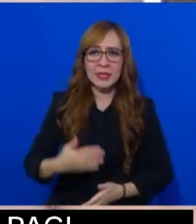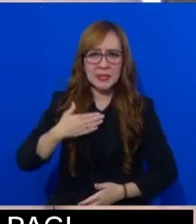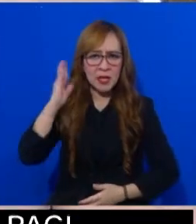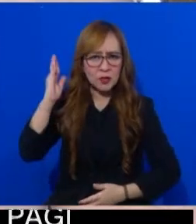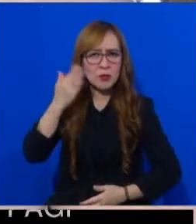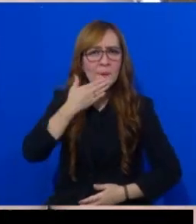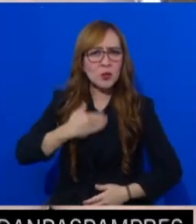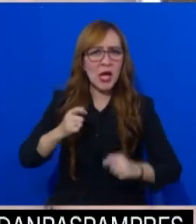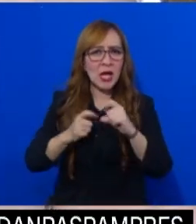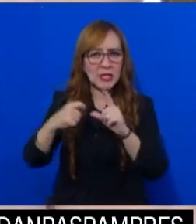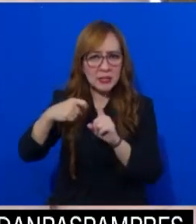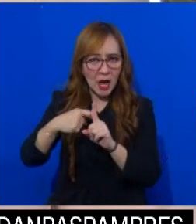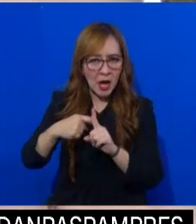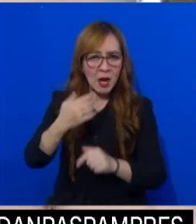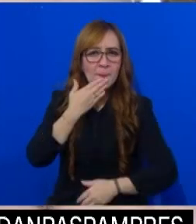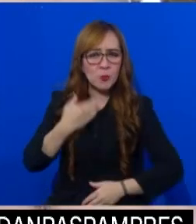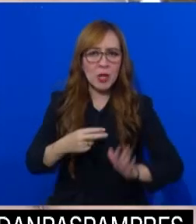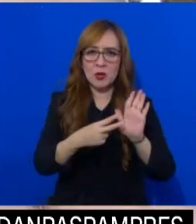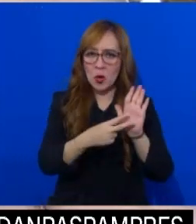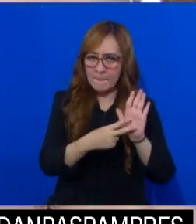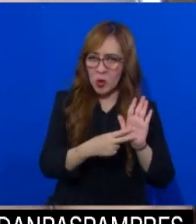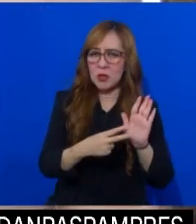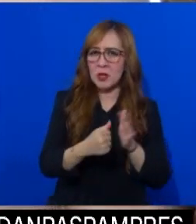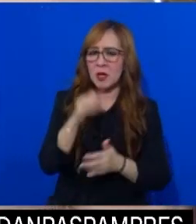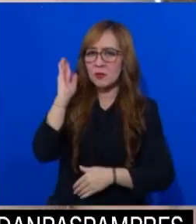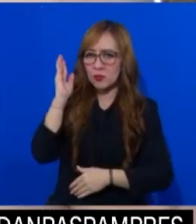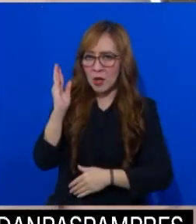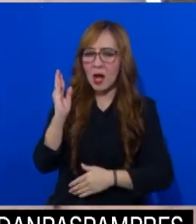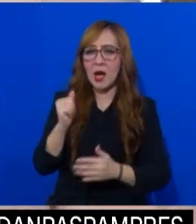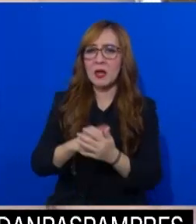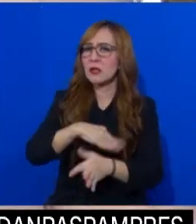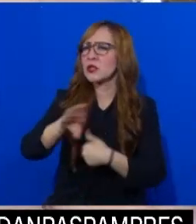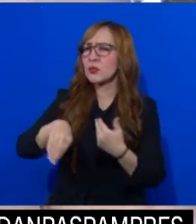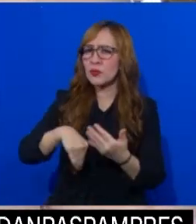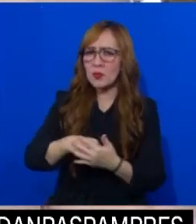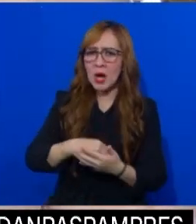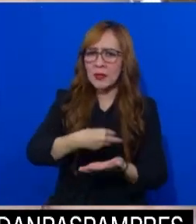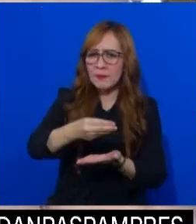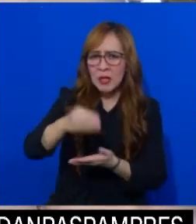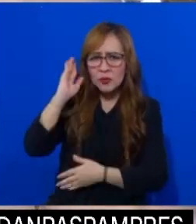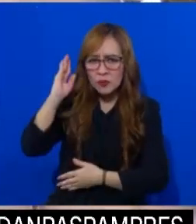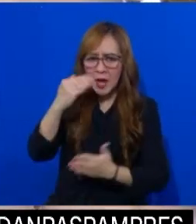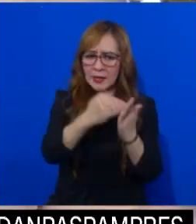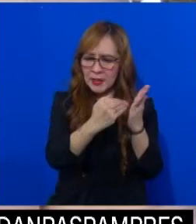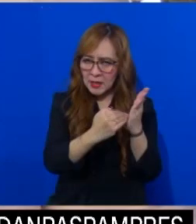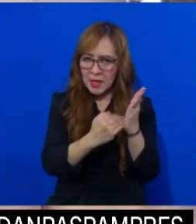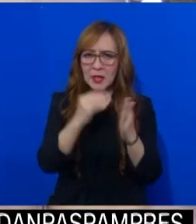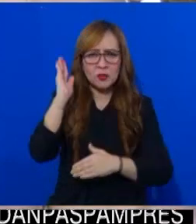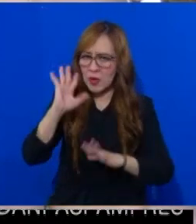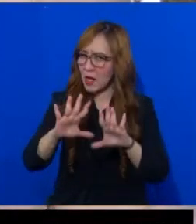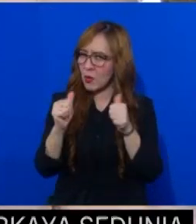SK, sudah dapat nomor unit. Rumahnya pun sudah ada semua, udah dibagi semua. Udah ada semua, data-datanya pun ada,